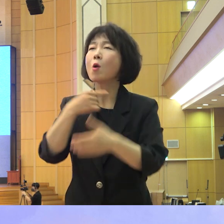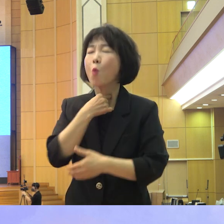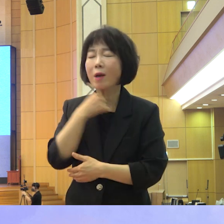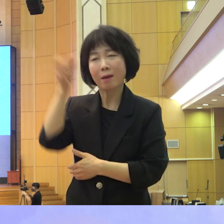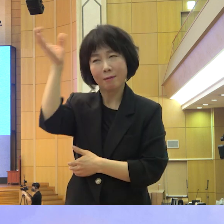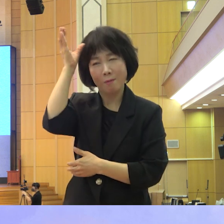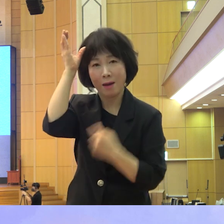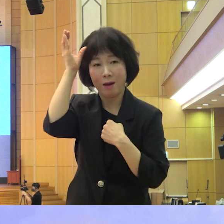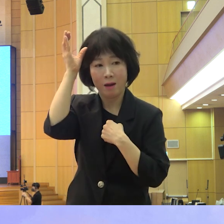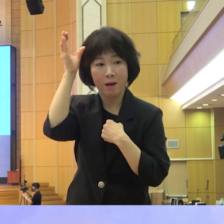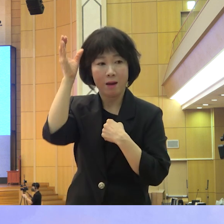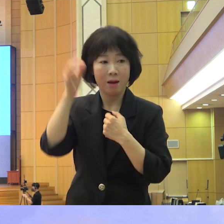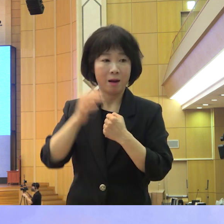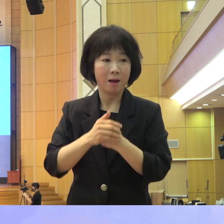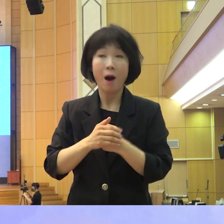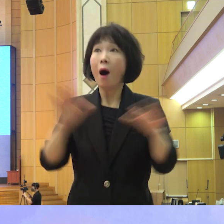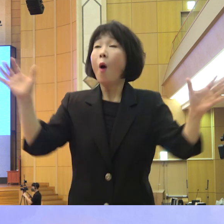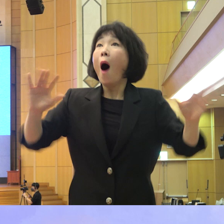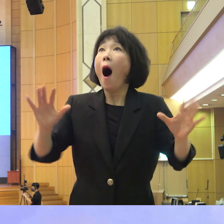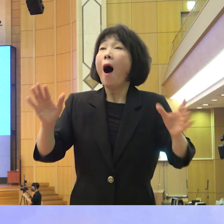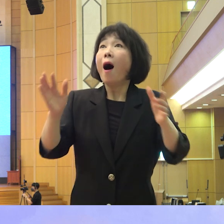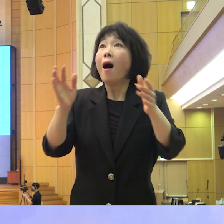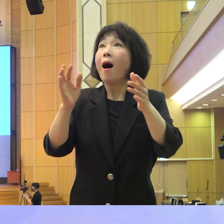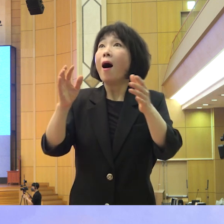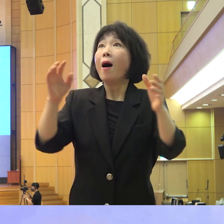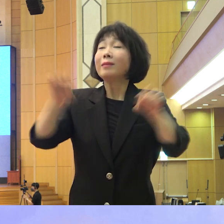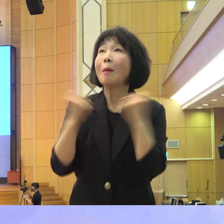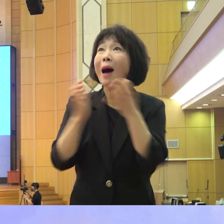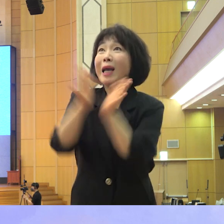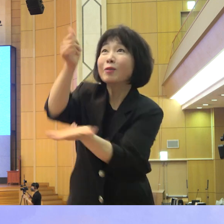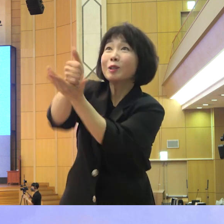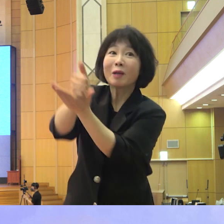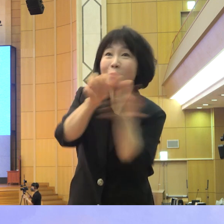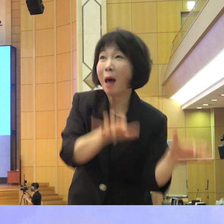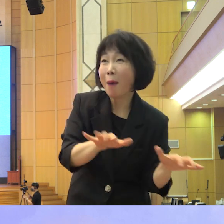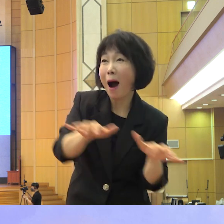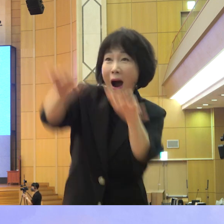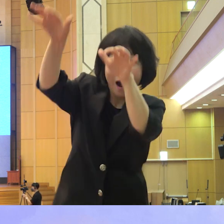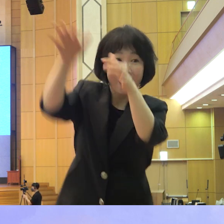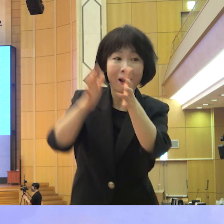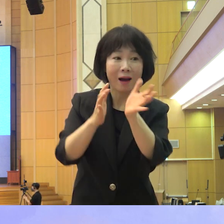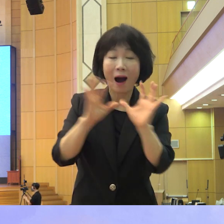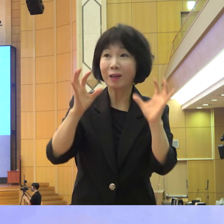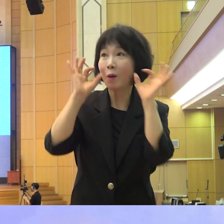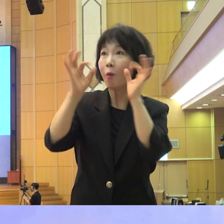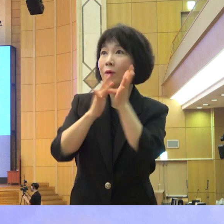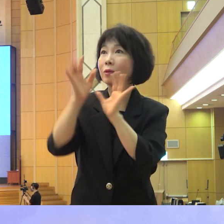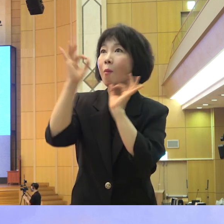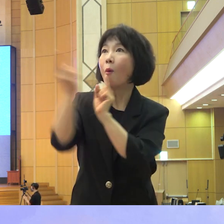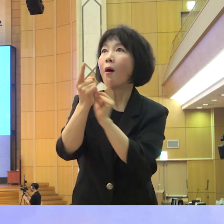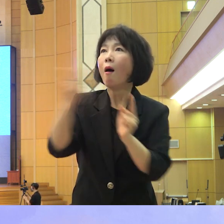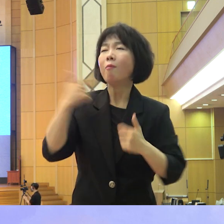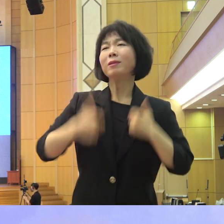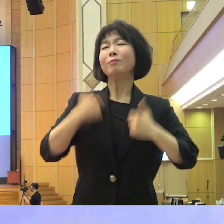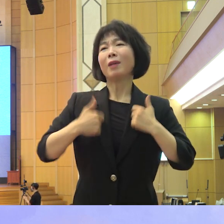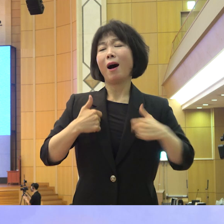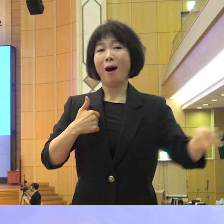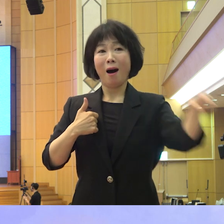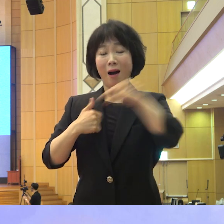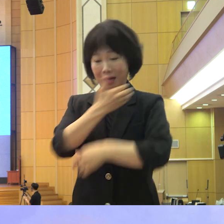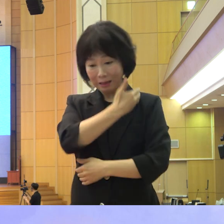바랐거든요. 와, 예수님이다! 아이들은 기뻐했어요.